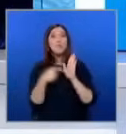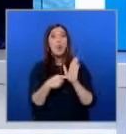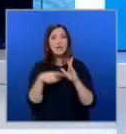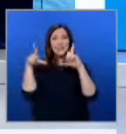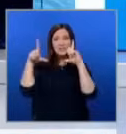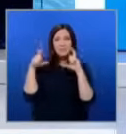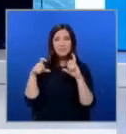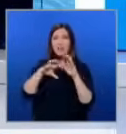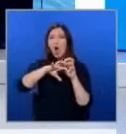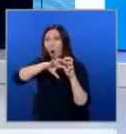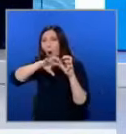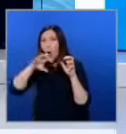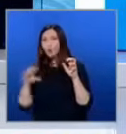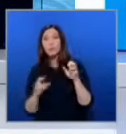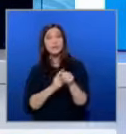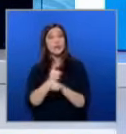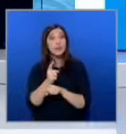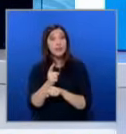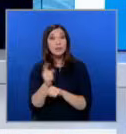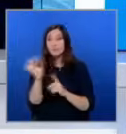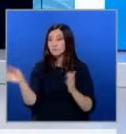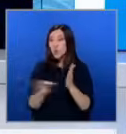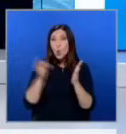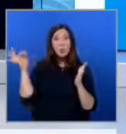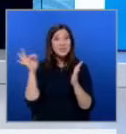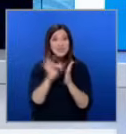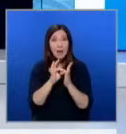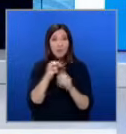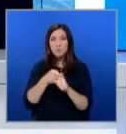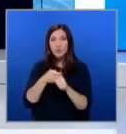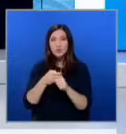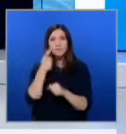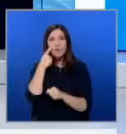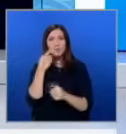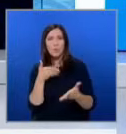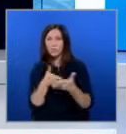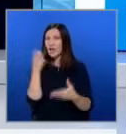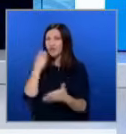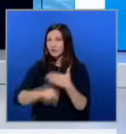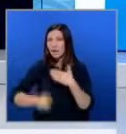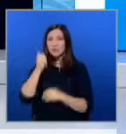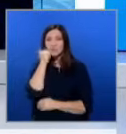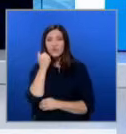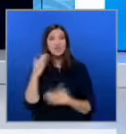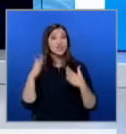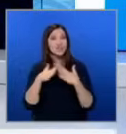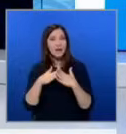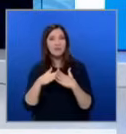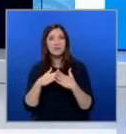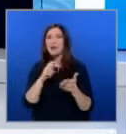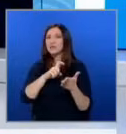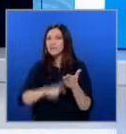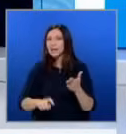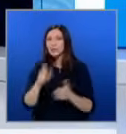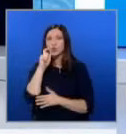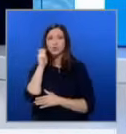показа снимки на отломките на ракетата, поразила болницата в опит да опровергае твърденията на Москва, че сградата е